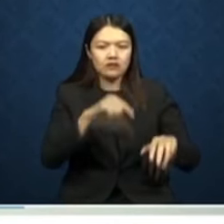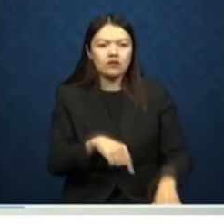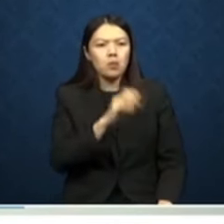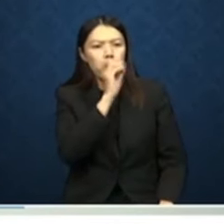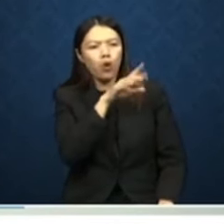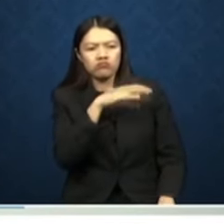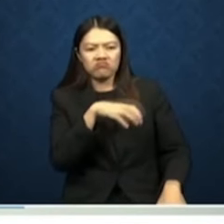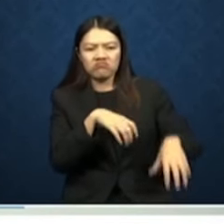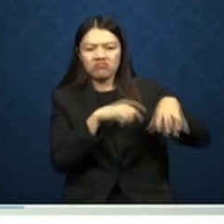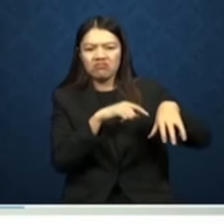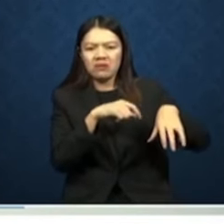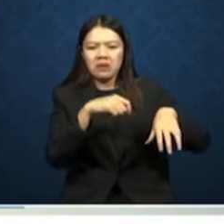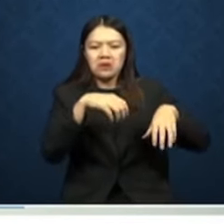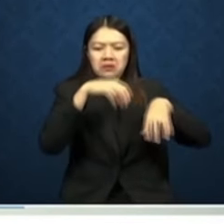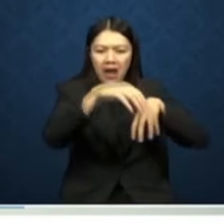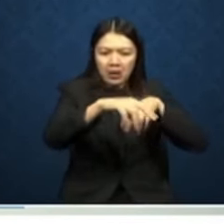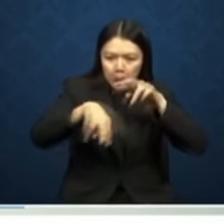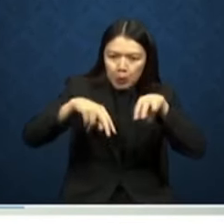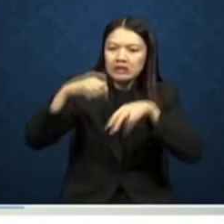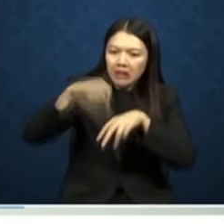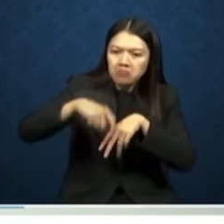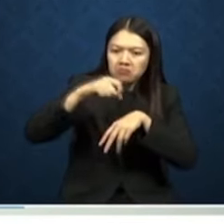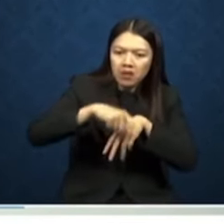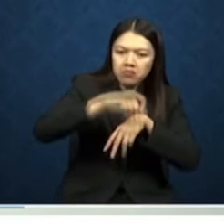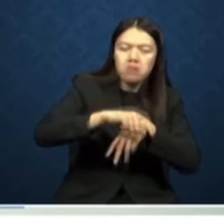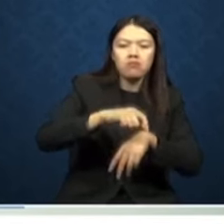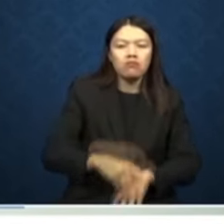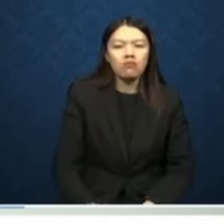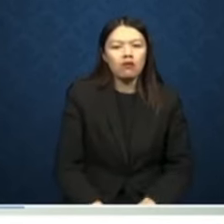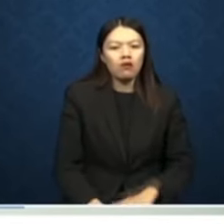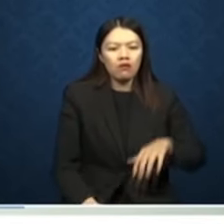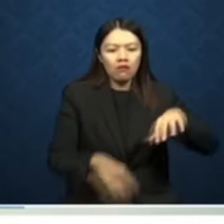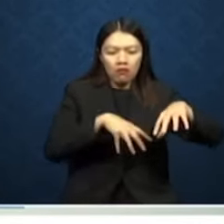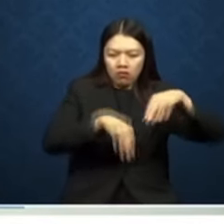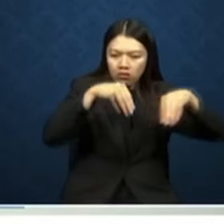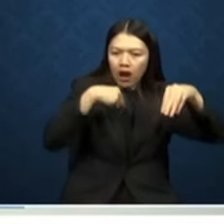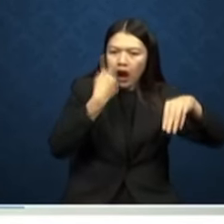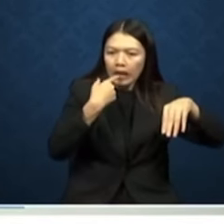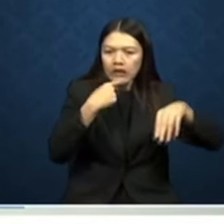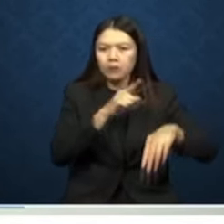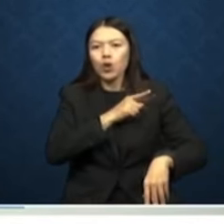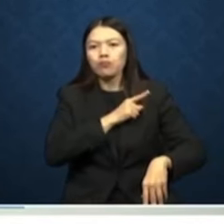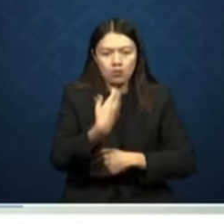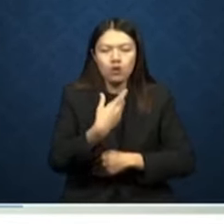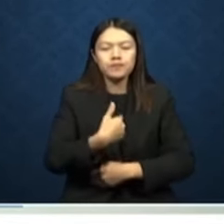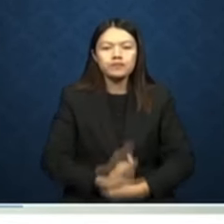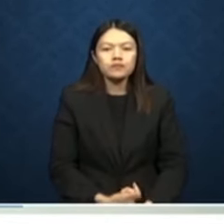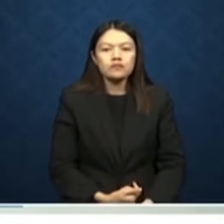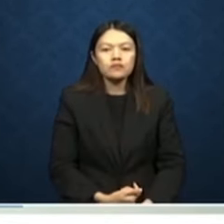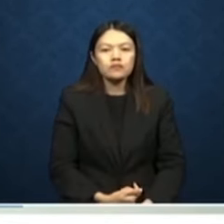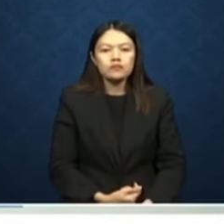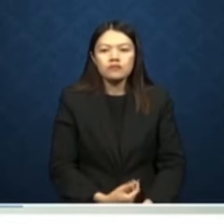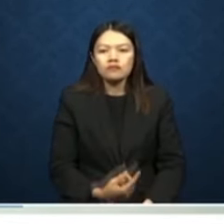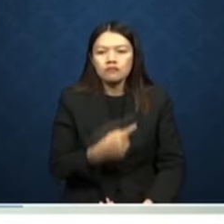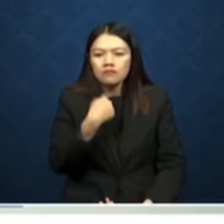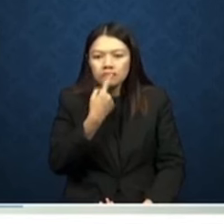นคราชตั้งด่านซ้ำแล้วซ้ำอีกถามว่าการตั้งด่านเป็นของชุพพญานคราชหรือไม่ไม่ใช่ครับแล้วไม่มีหรอก